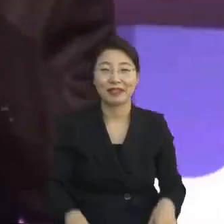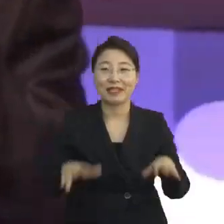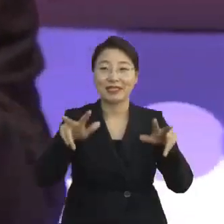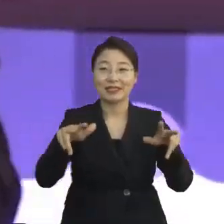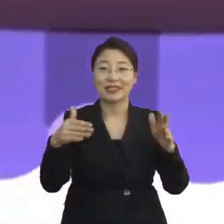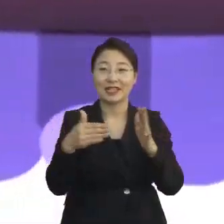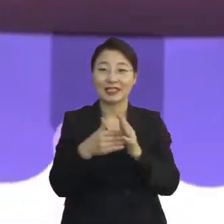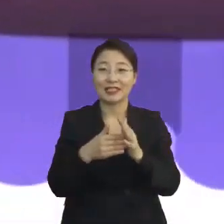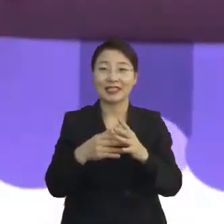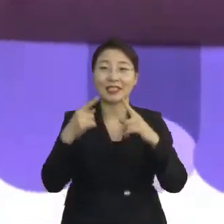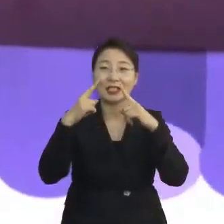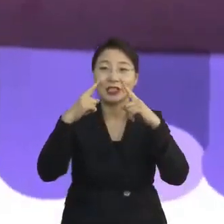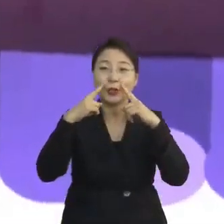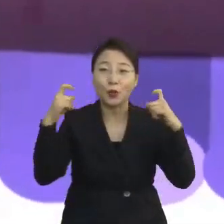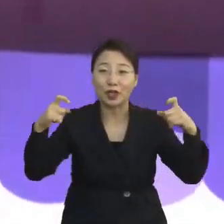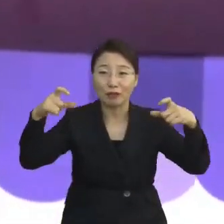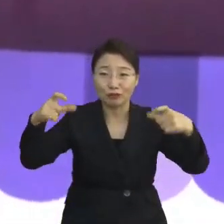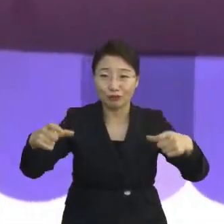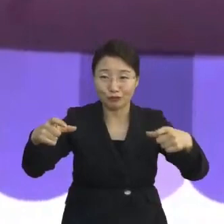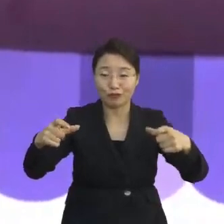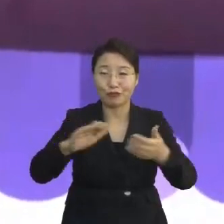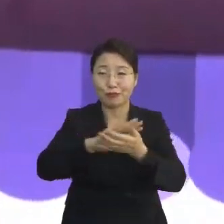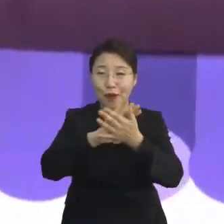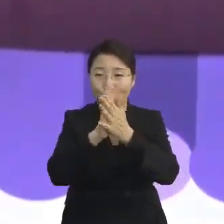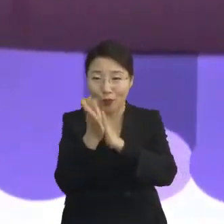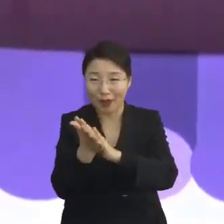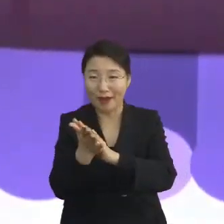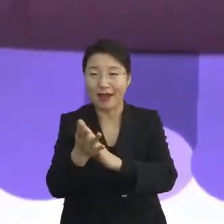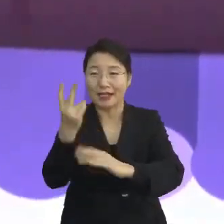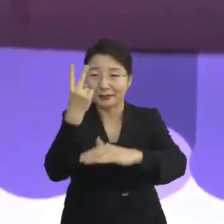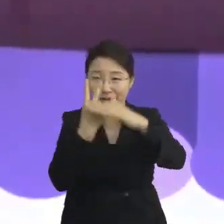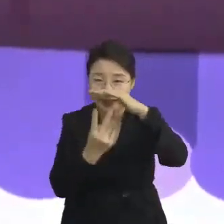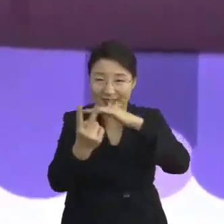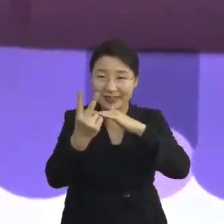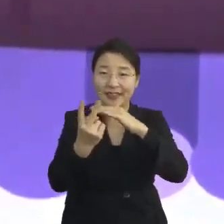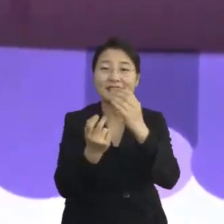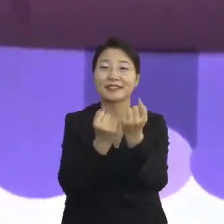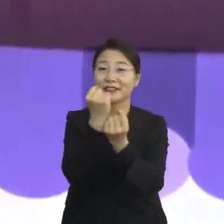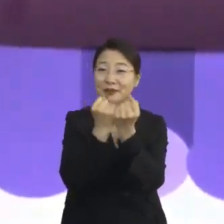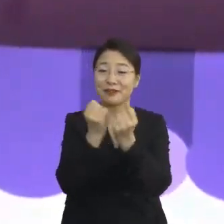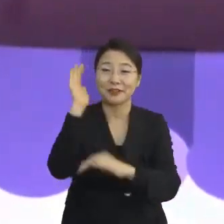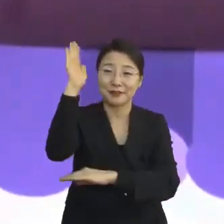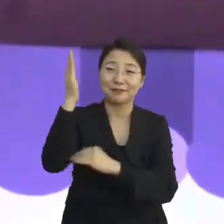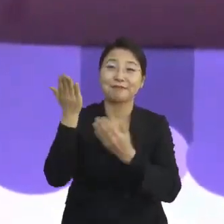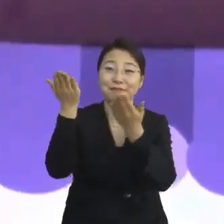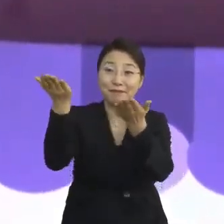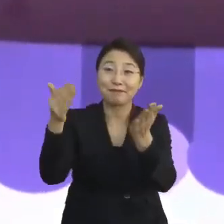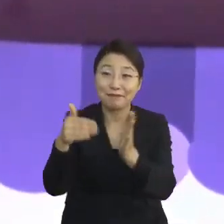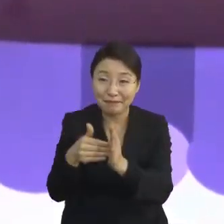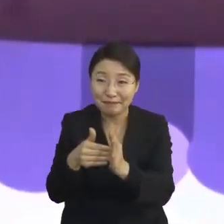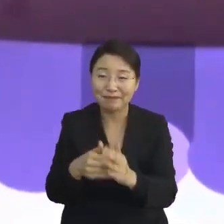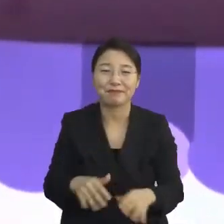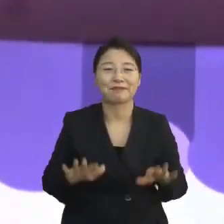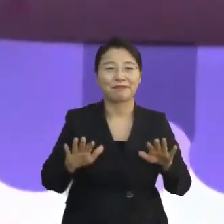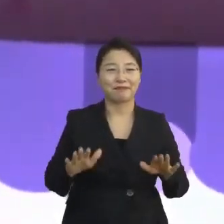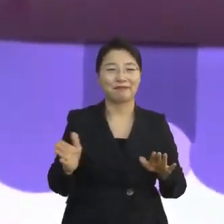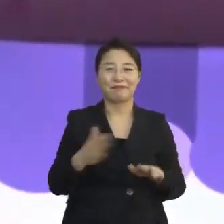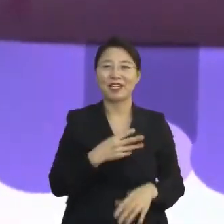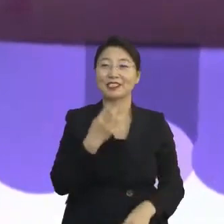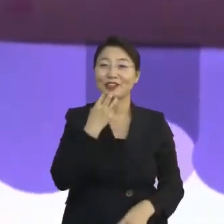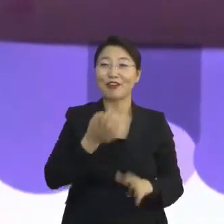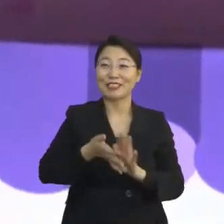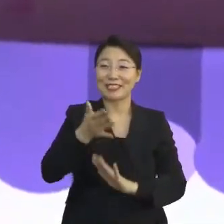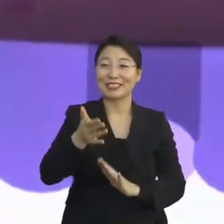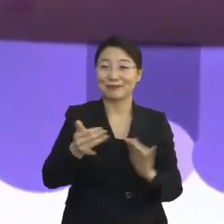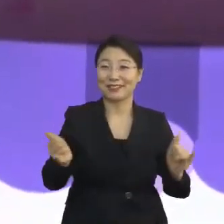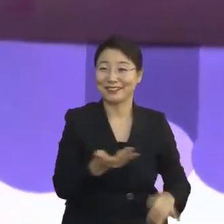지금까지 이제 동대문구의 변화 그리고 비전에 대해서 설명을 들으셨으니까 지금부터는 이제 서울 시민이시잖아요.